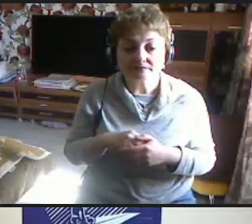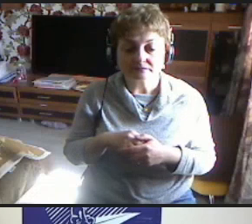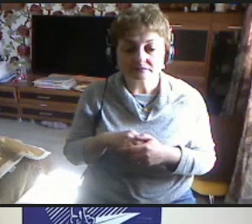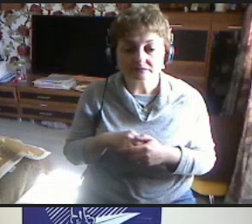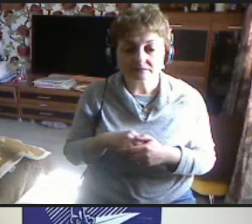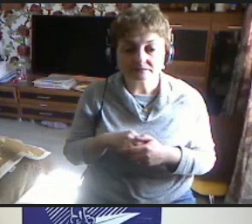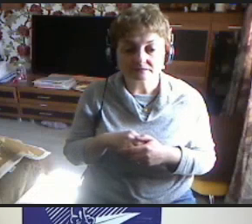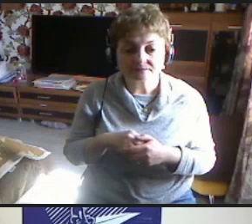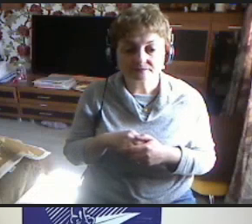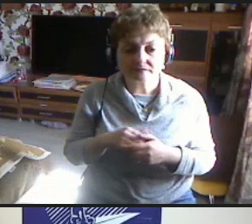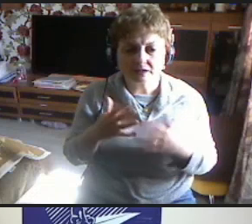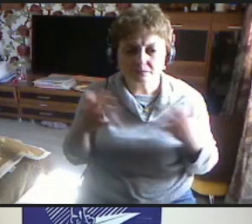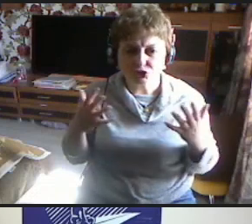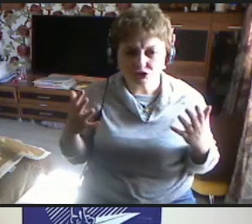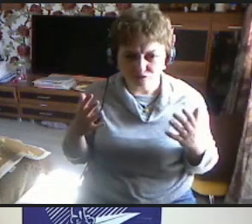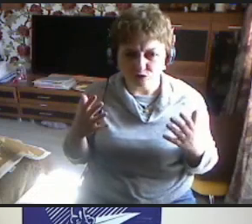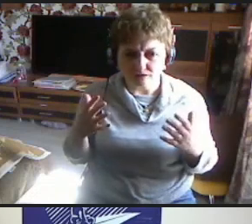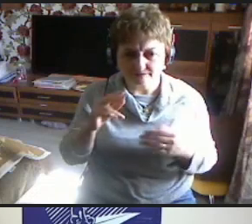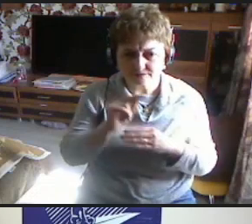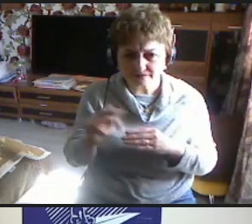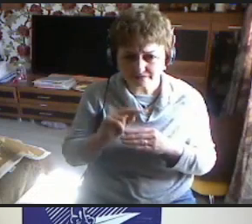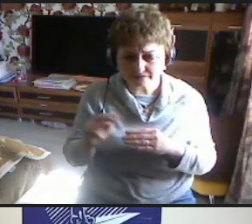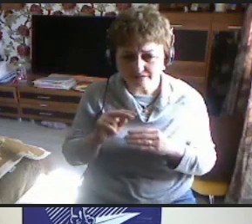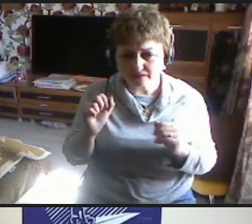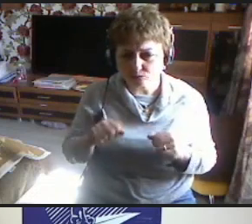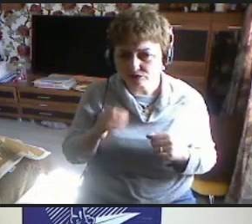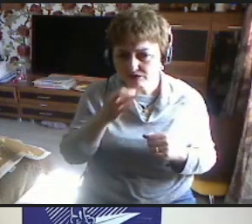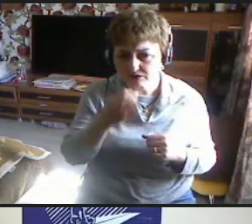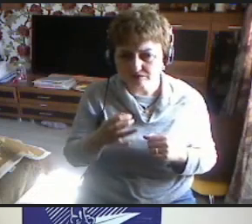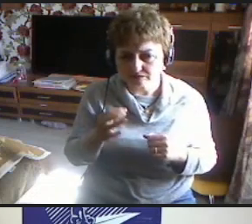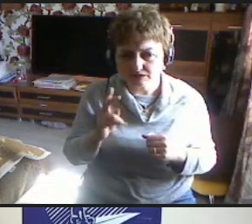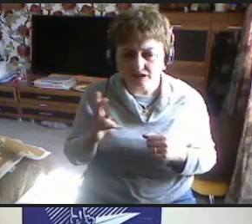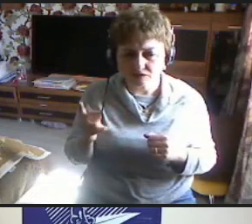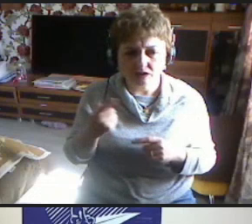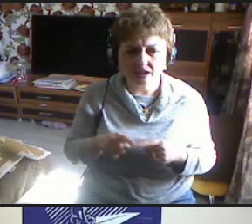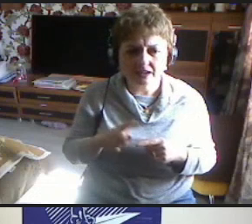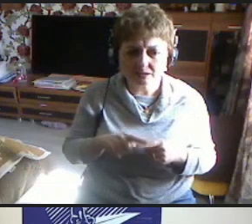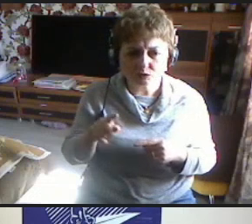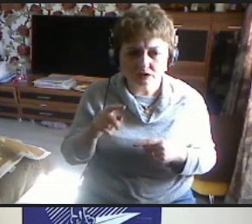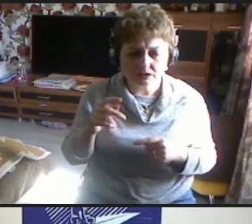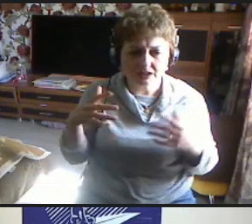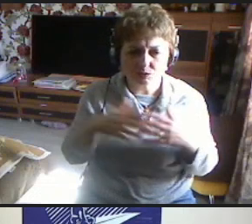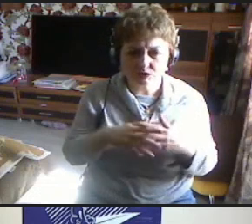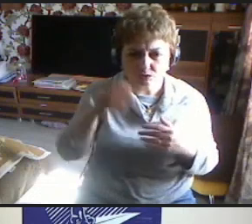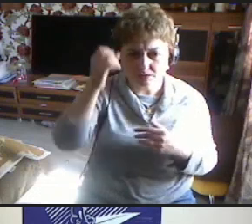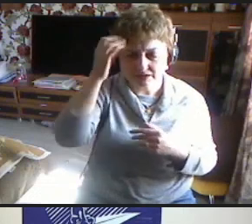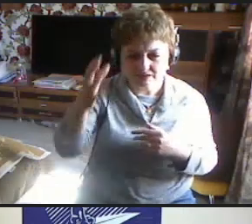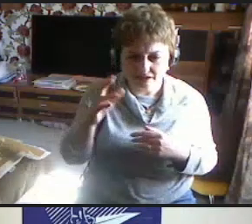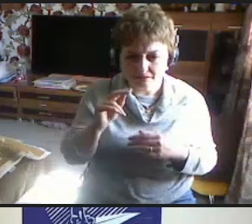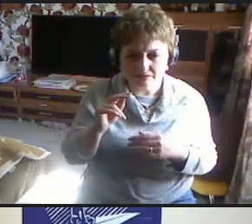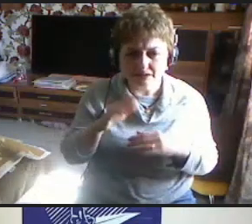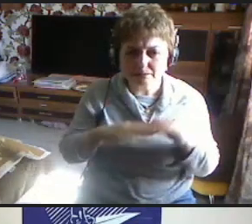большинство, подавляющее большинство учителей, можно сказать, да, никого, да, этому инклюзивному образованию, методикам не учили в